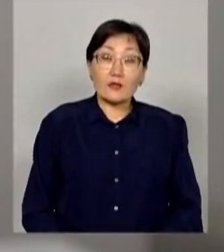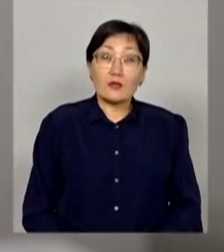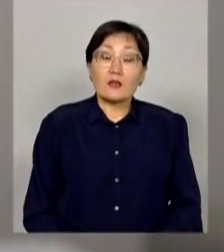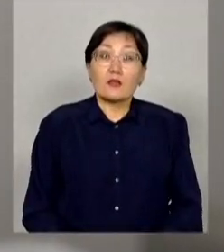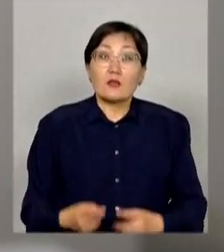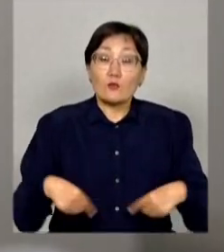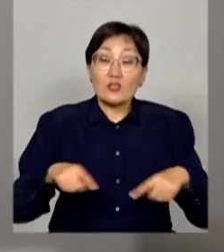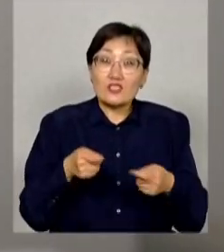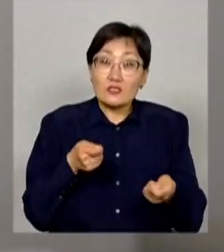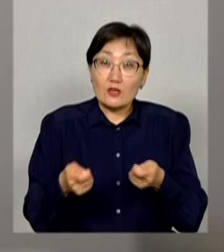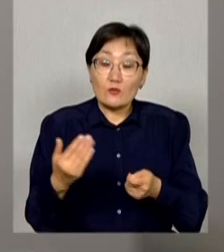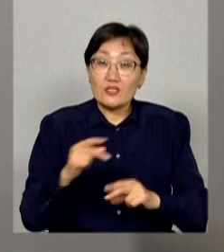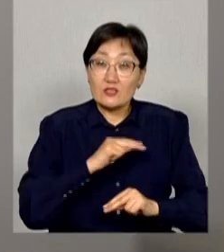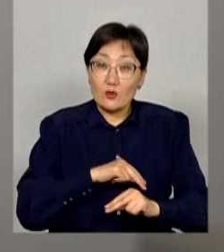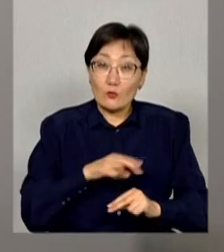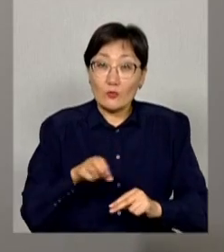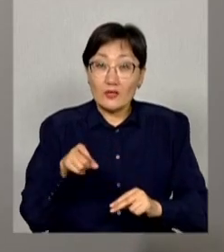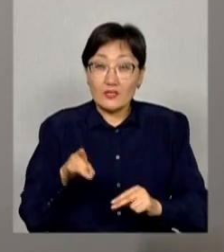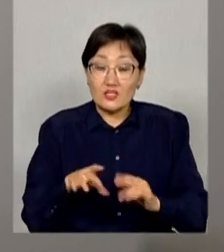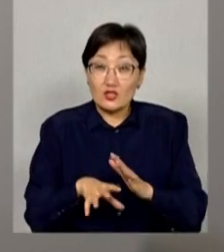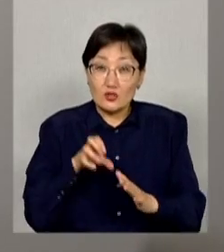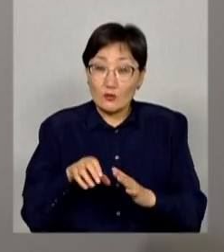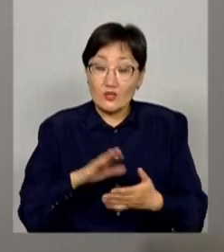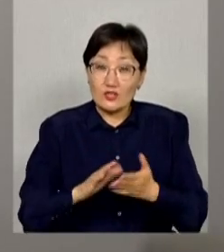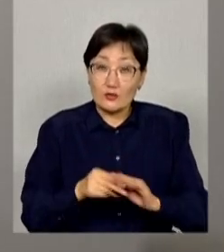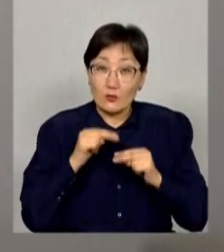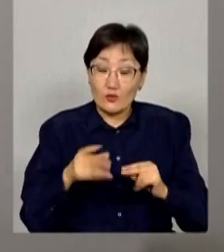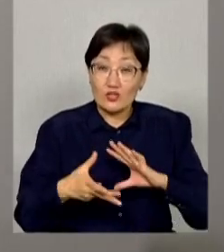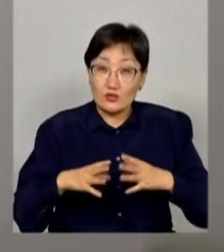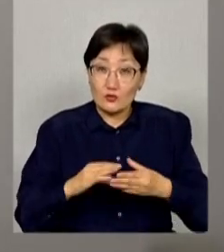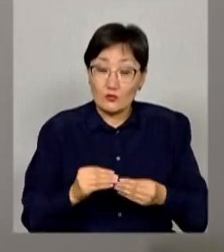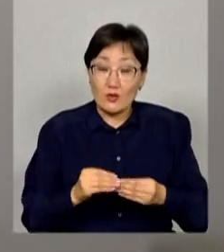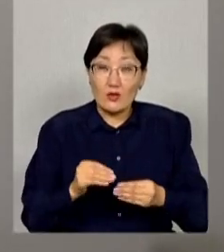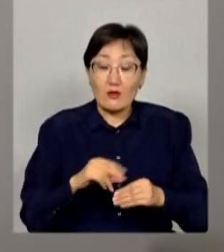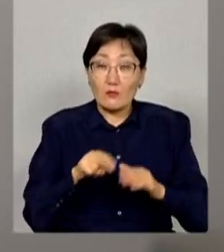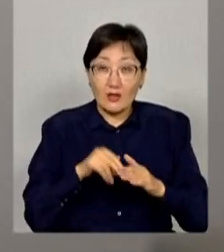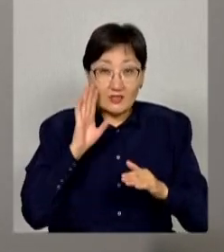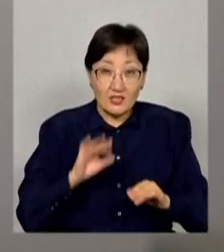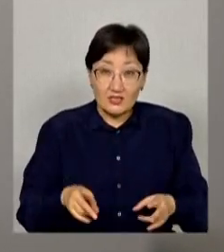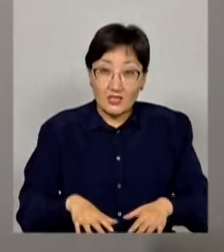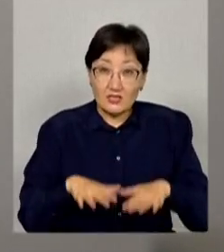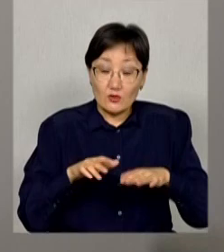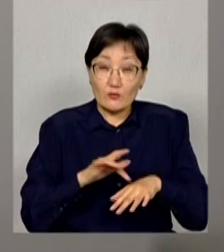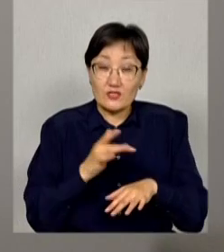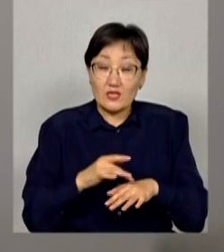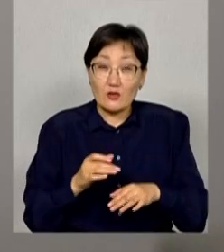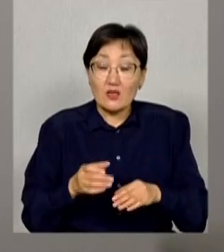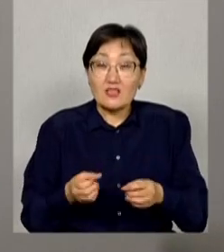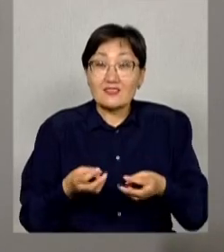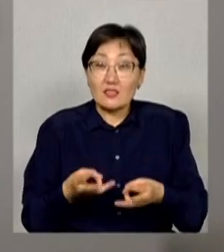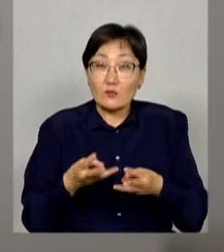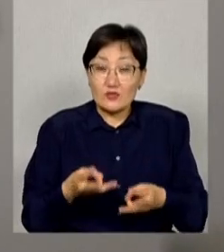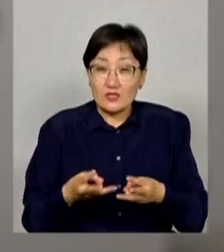Станция басшылығымен оңдас дейтіндер байер сорғысының жағдайына назар аудармай, нәтижесінде оны су басты. Коммуналдық қызметтер сорғыны ағызып, қазір